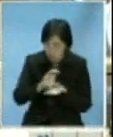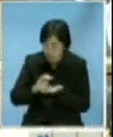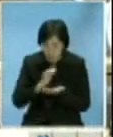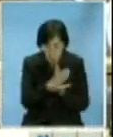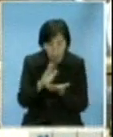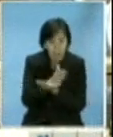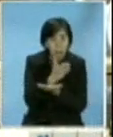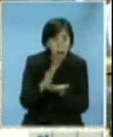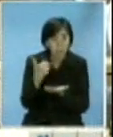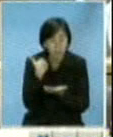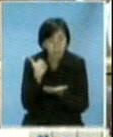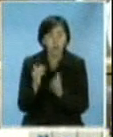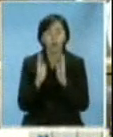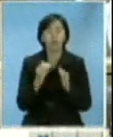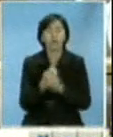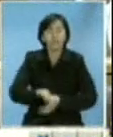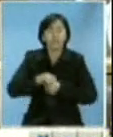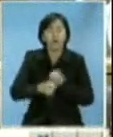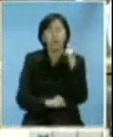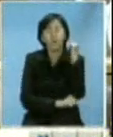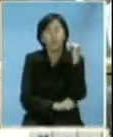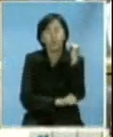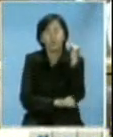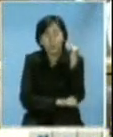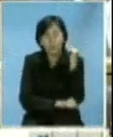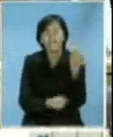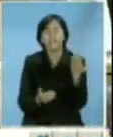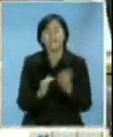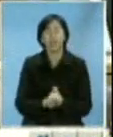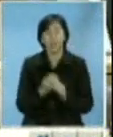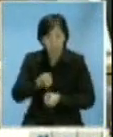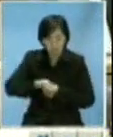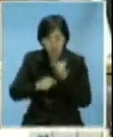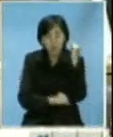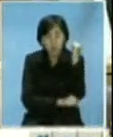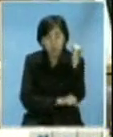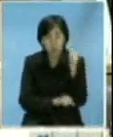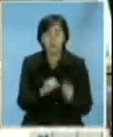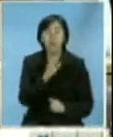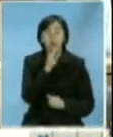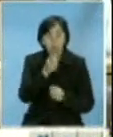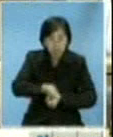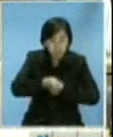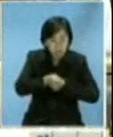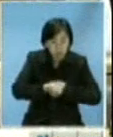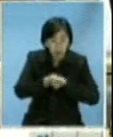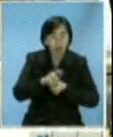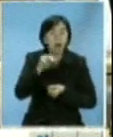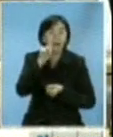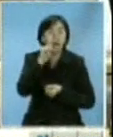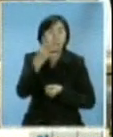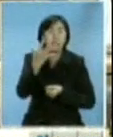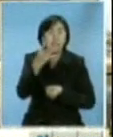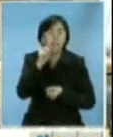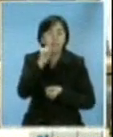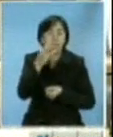น้องเกษตรกรซึ่งเป็นคนจนเป็นคนส่วนใหญ่ของประเทศนี้ถ้าเราไม่มีน้ำเราไม่มีสิ่งอำนวยความ